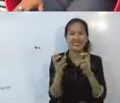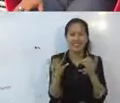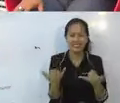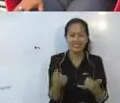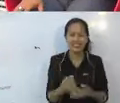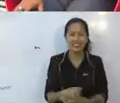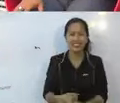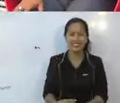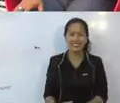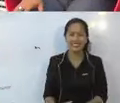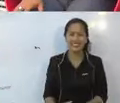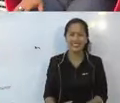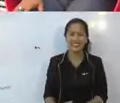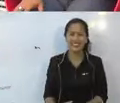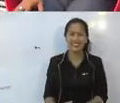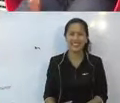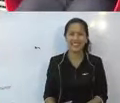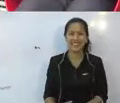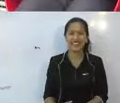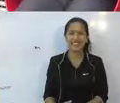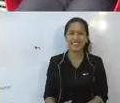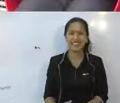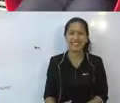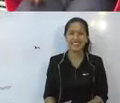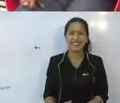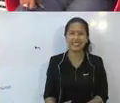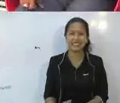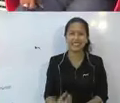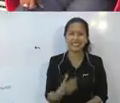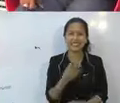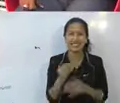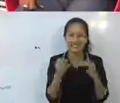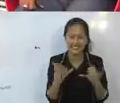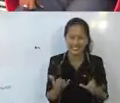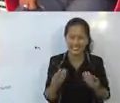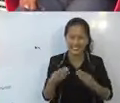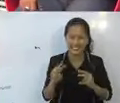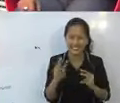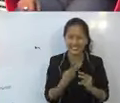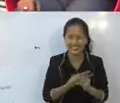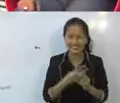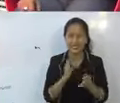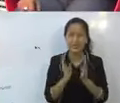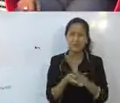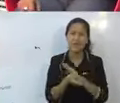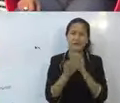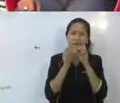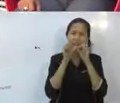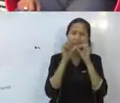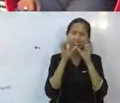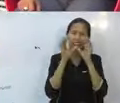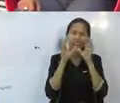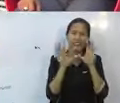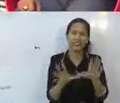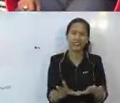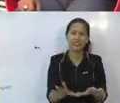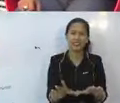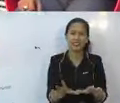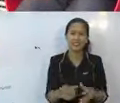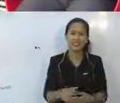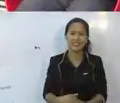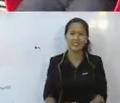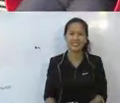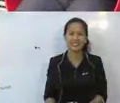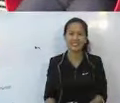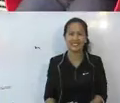maraming salamat Ma'am Ces sa time po ninyo. At muli tayo po yung magiging blessing para po sa mga kapatiran po natin yes, ngayong po. Umaga yeah. pong ito.